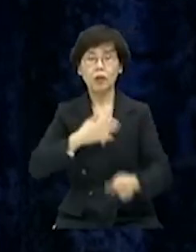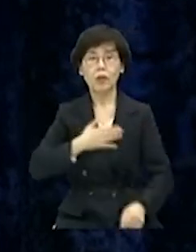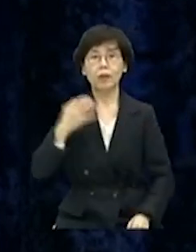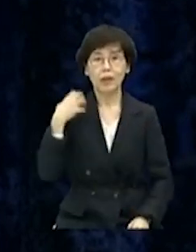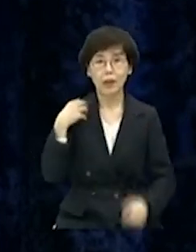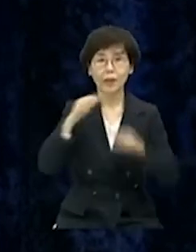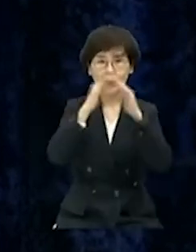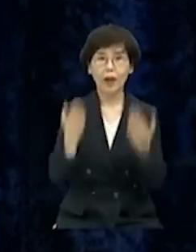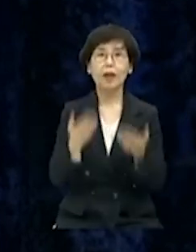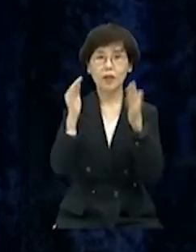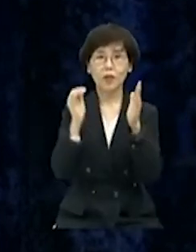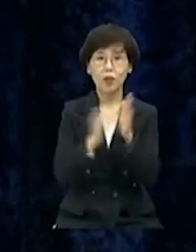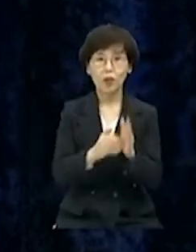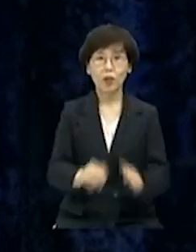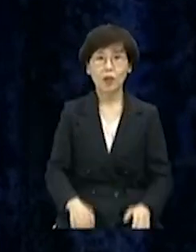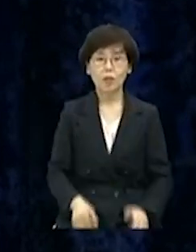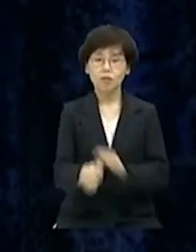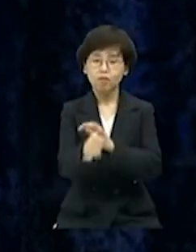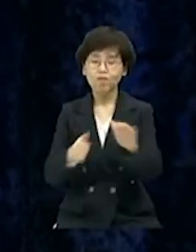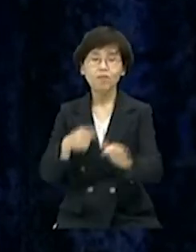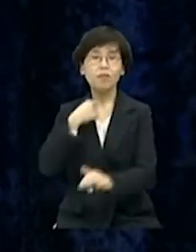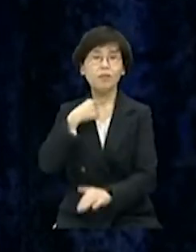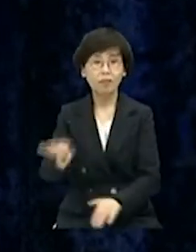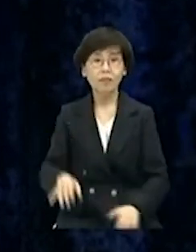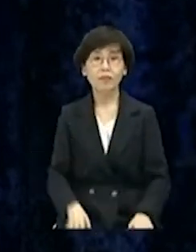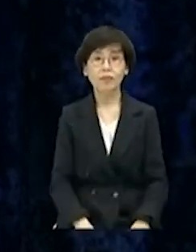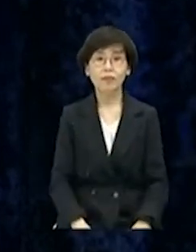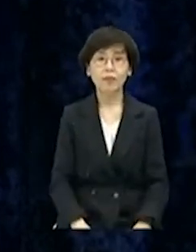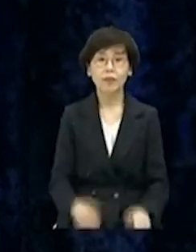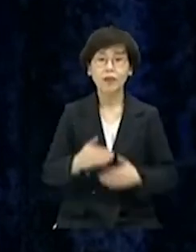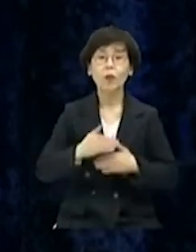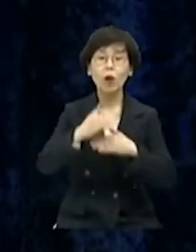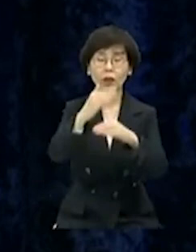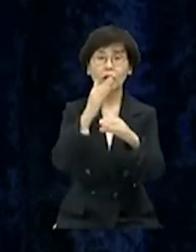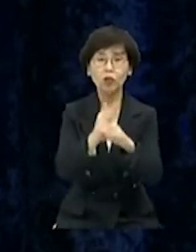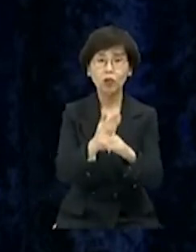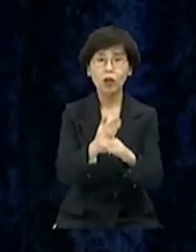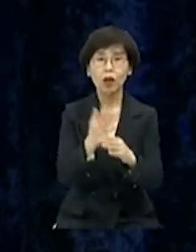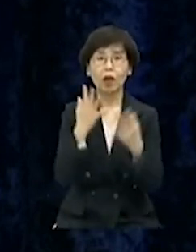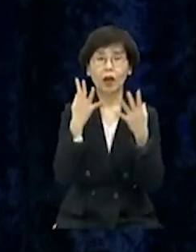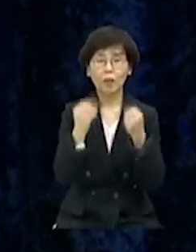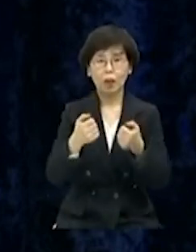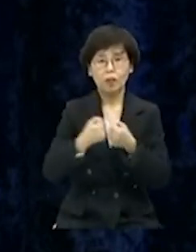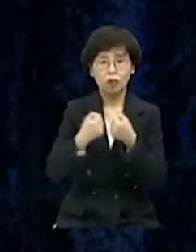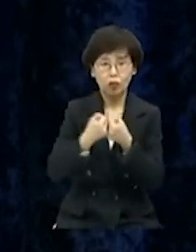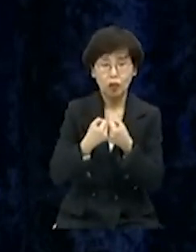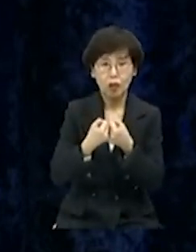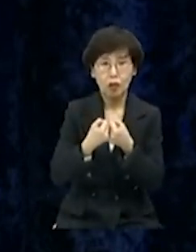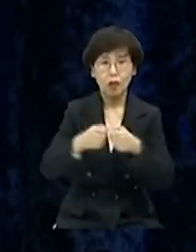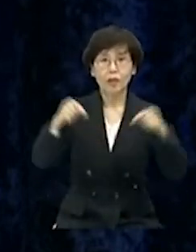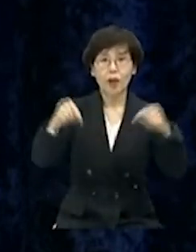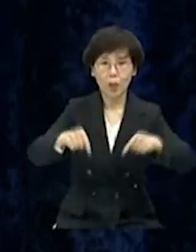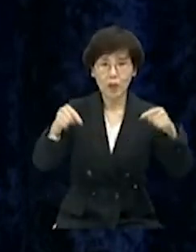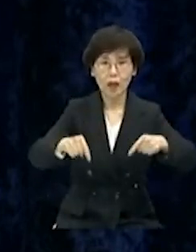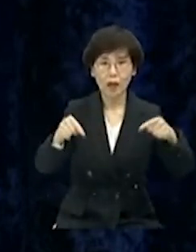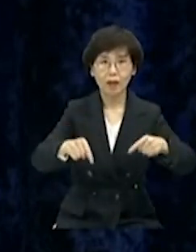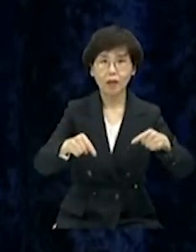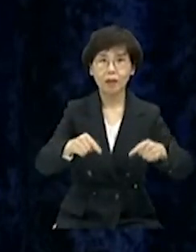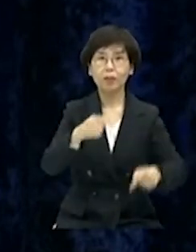책임을 다했습니다. 한 번도 물러서지 않았습니다. 그 과정에서 무수한 투쟁과 협상을